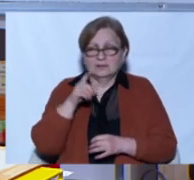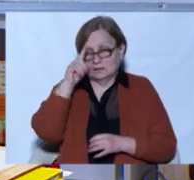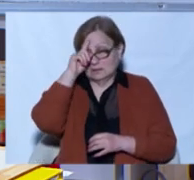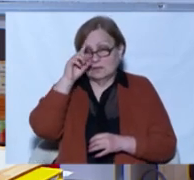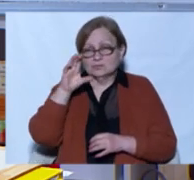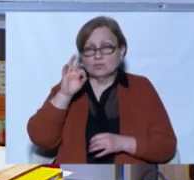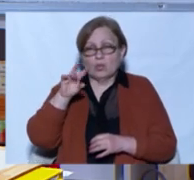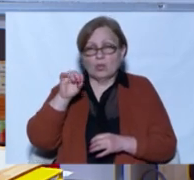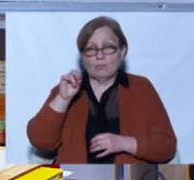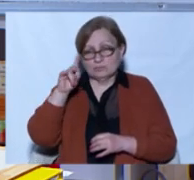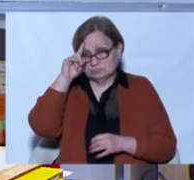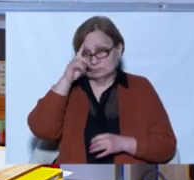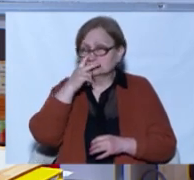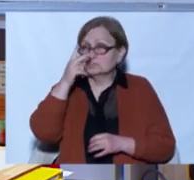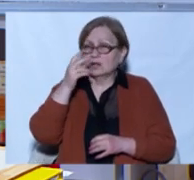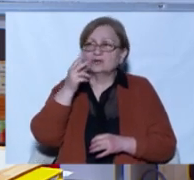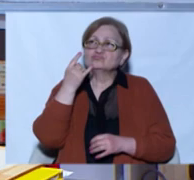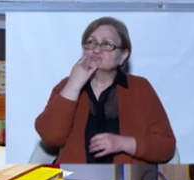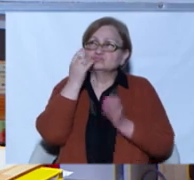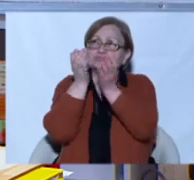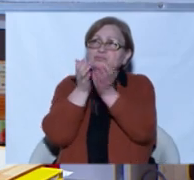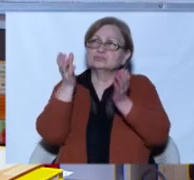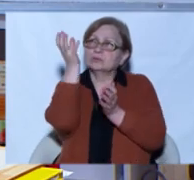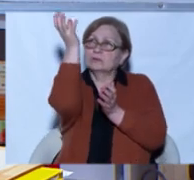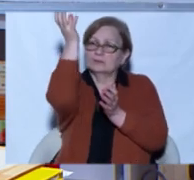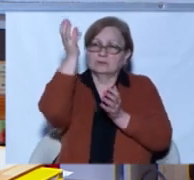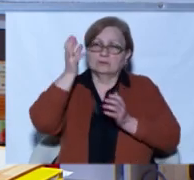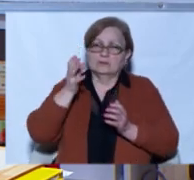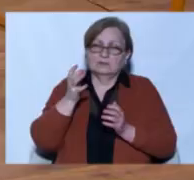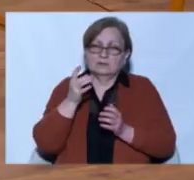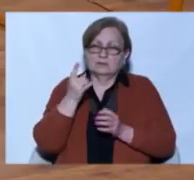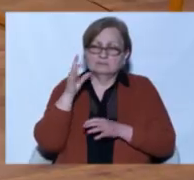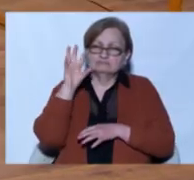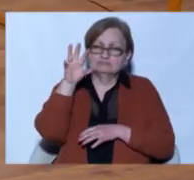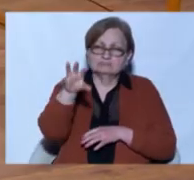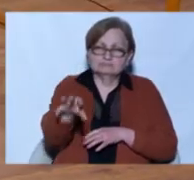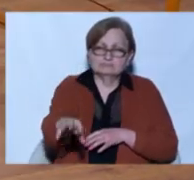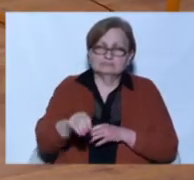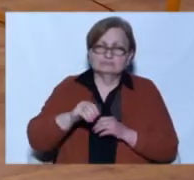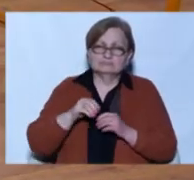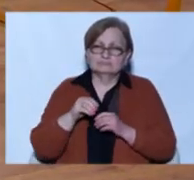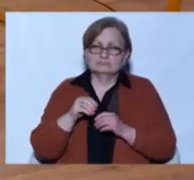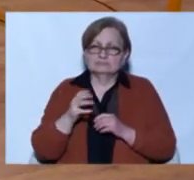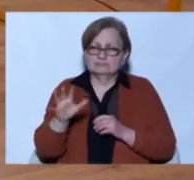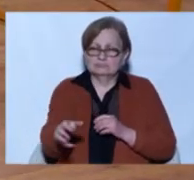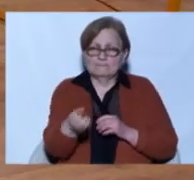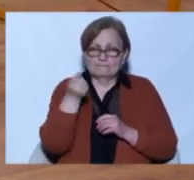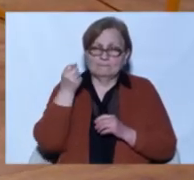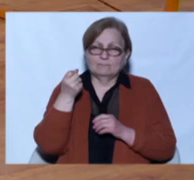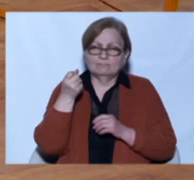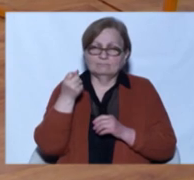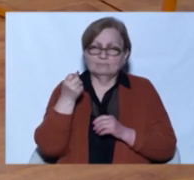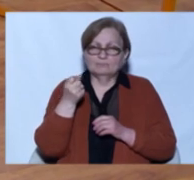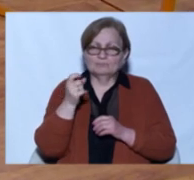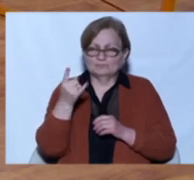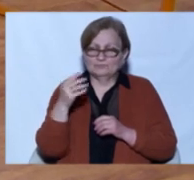მაღლა აიხედა და ჩიტის ბუდე შენიშნა. შემდეგ გადასწდა ბარდს. დაიჭირა ბარტყი და